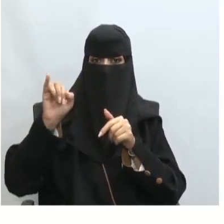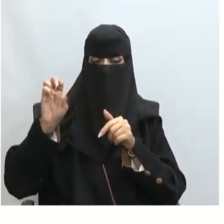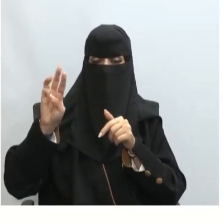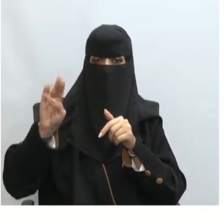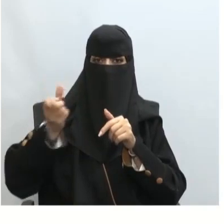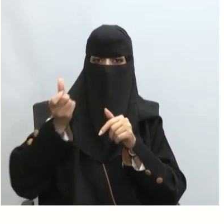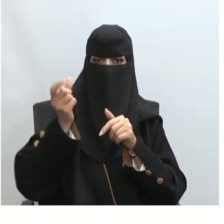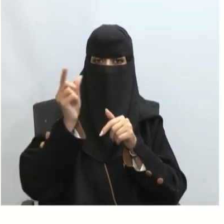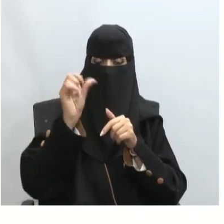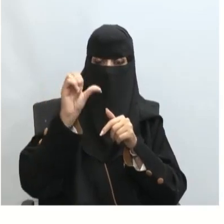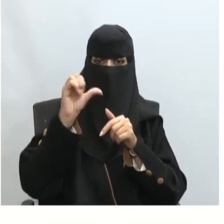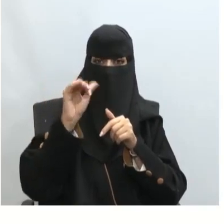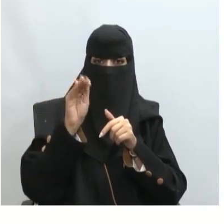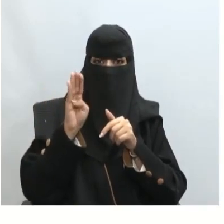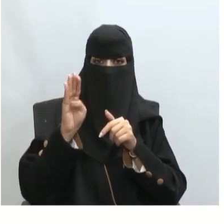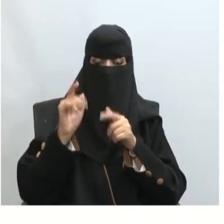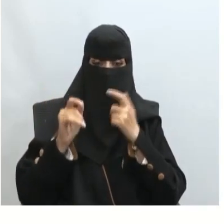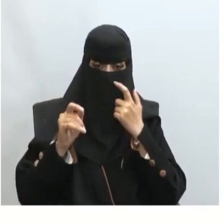الميثانوي